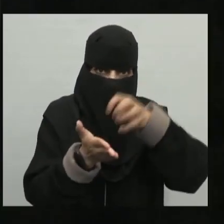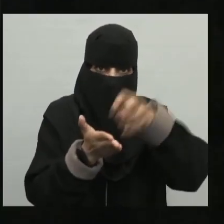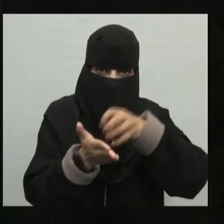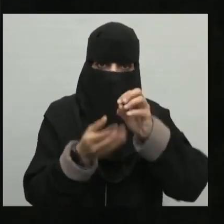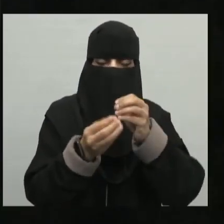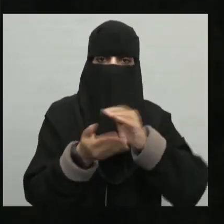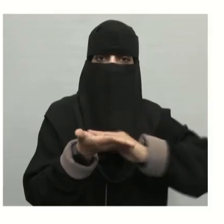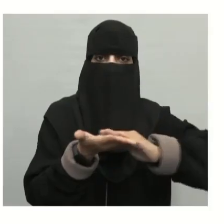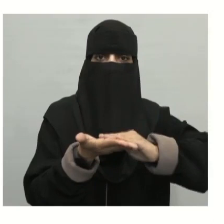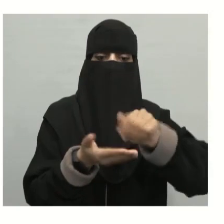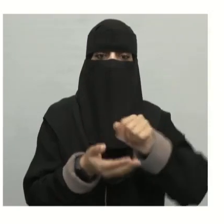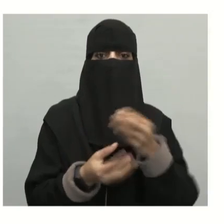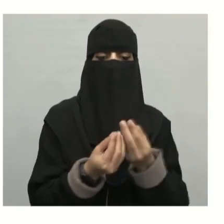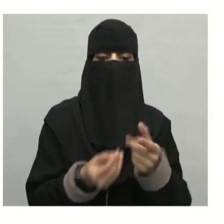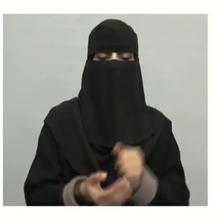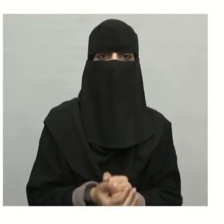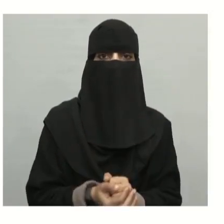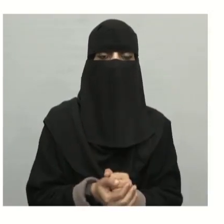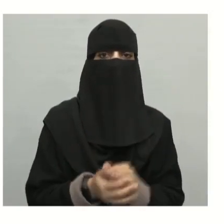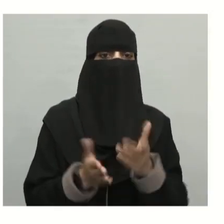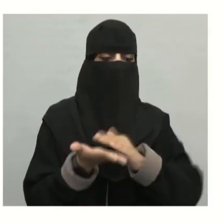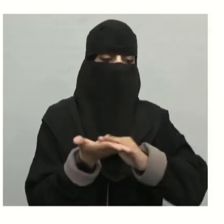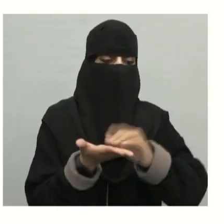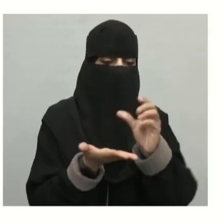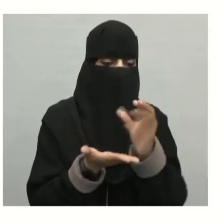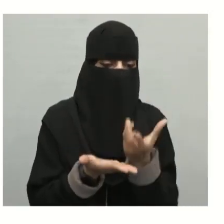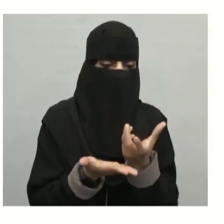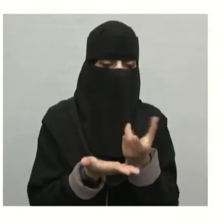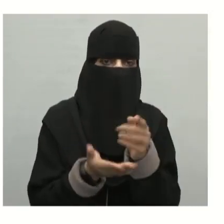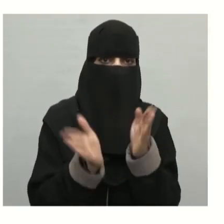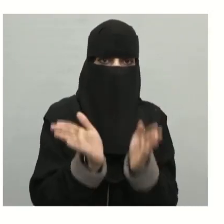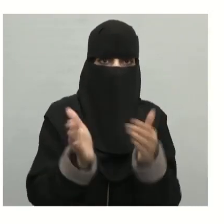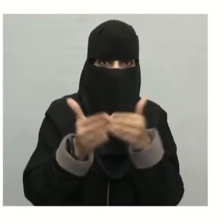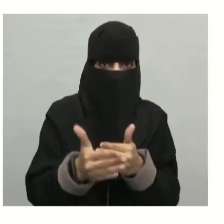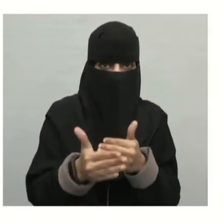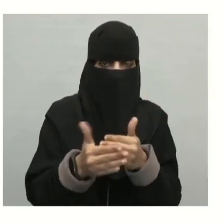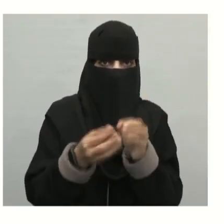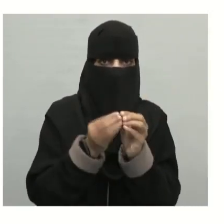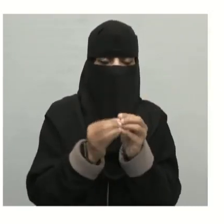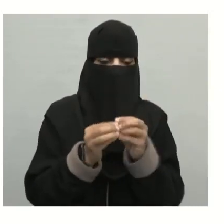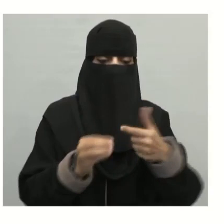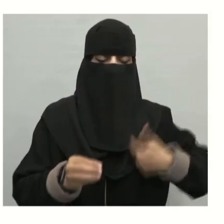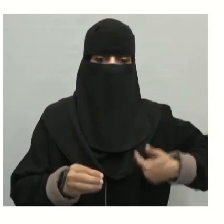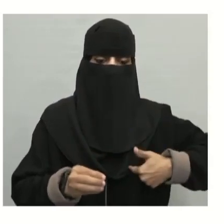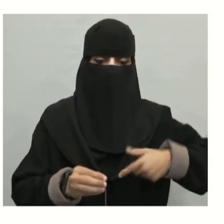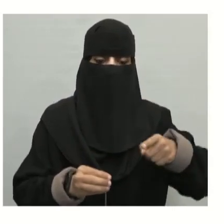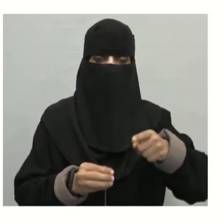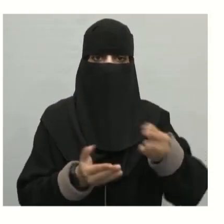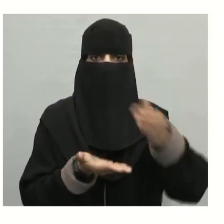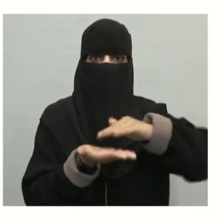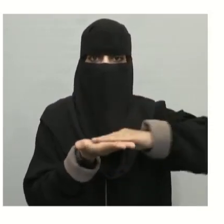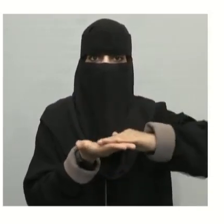بلوح الخدش ما هو لوح الخدج لوح الخدش وقطع قطعه خزفيه بيضاء